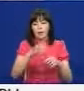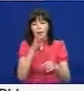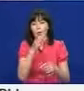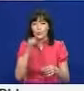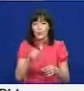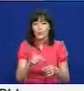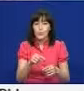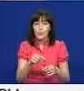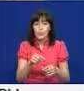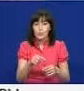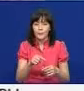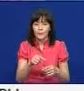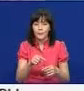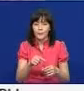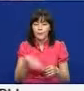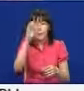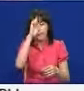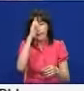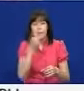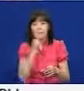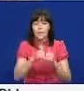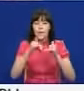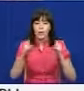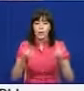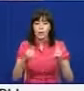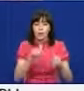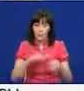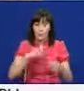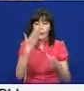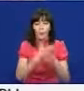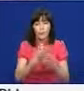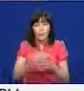осы мемлекеттік тіліміздің дамуына үлесімді қоса берем деп уәде етемін.